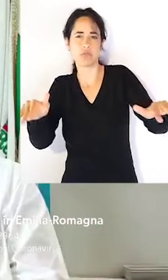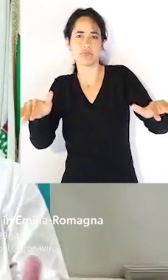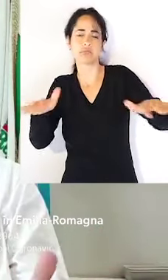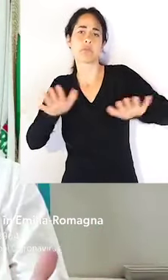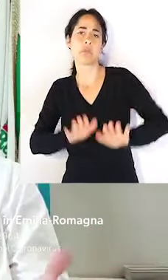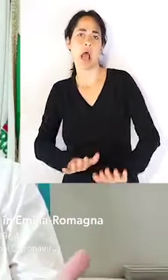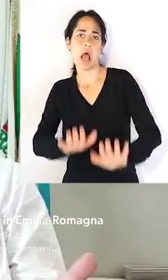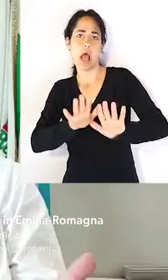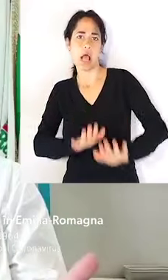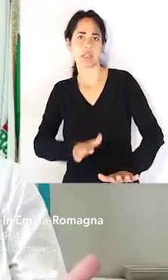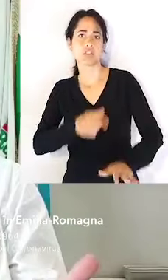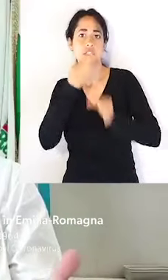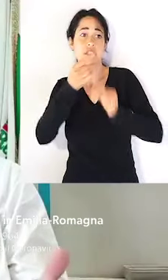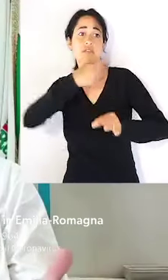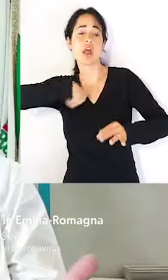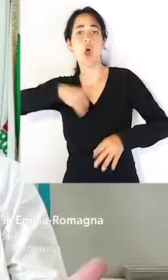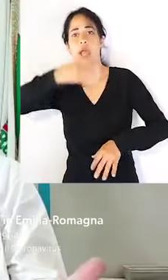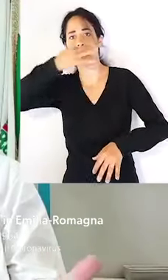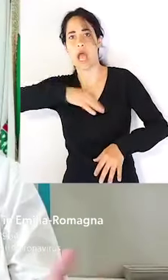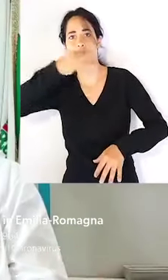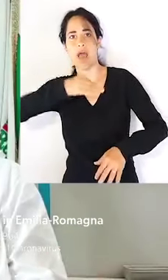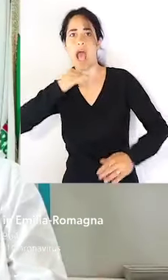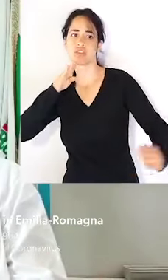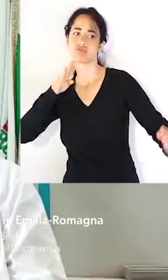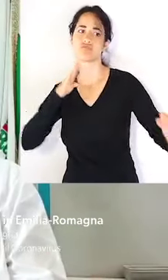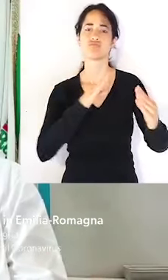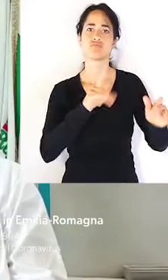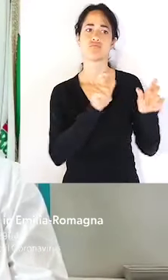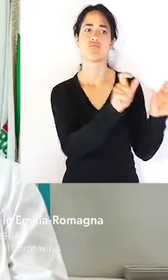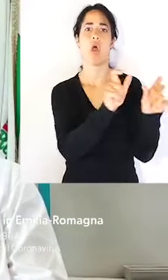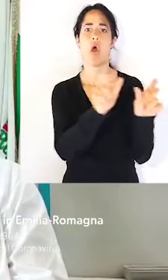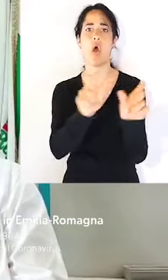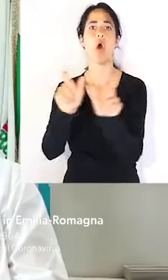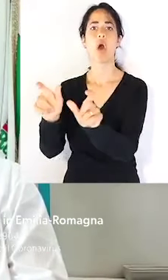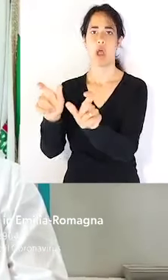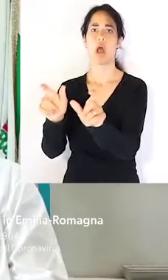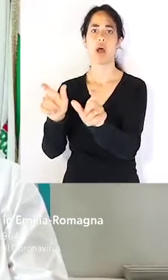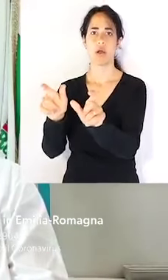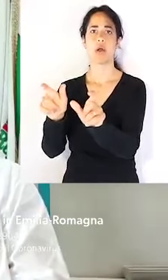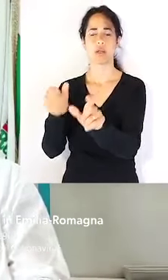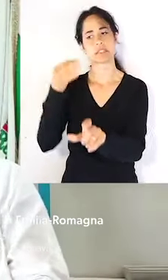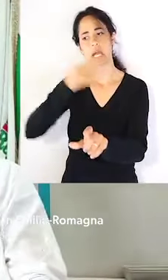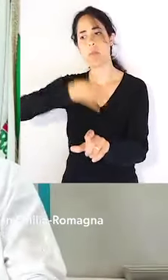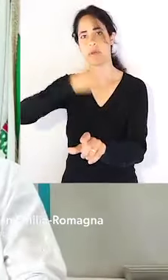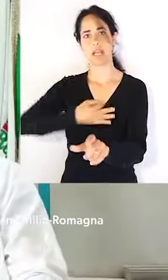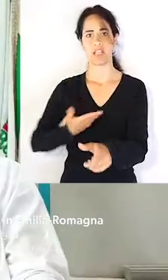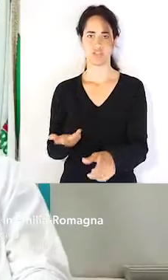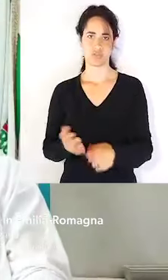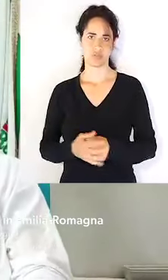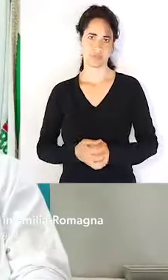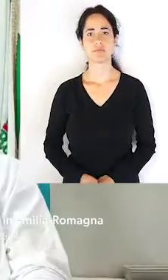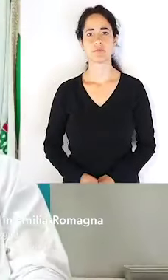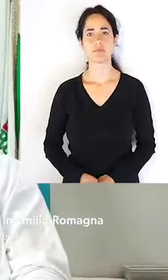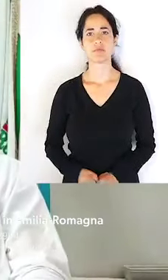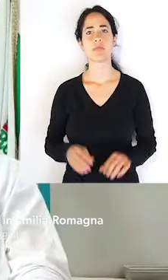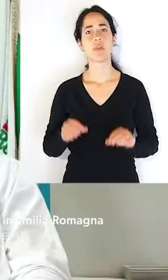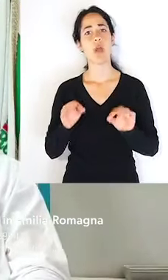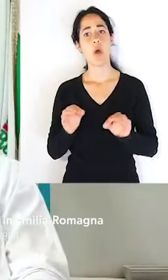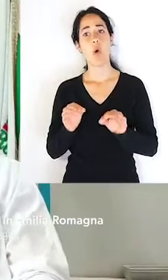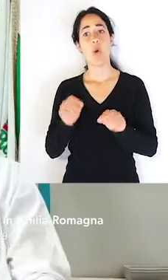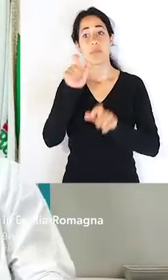propaga e la nostra capacità di limitare e di contenere l'epidemia da Covid.